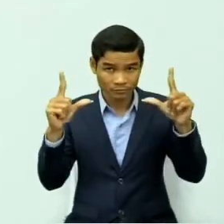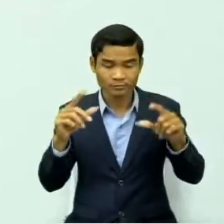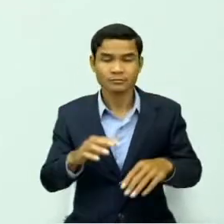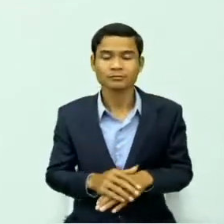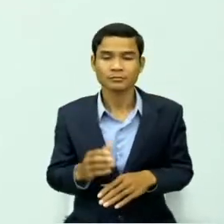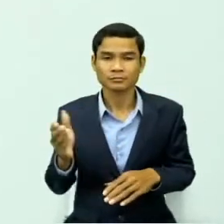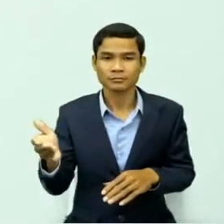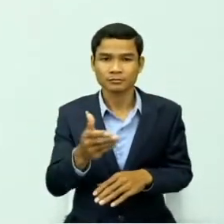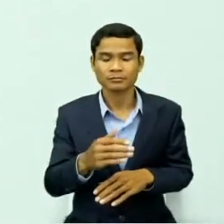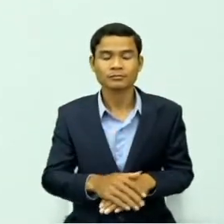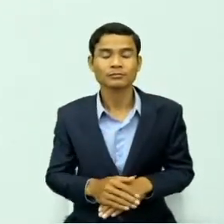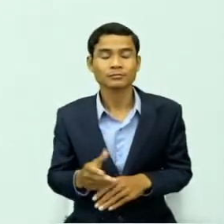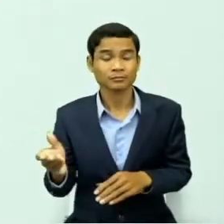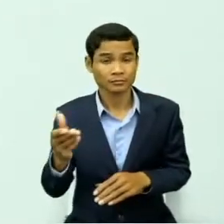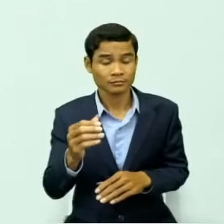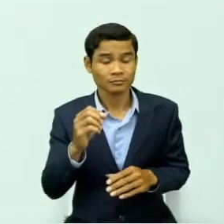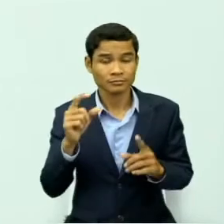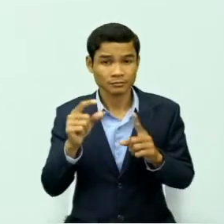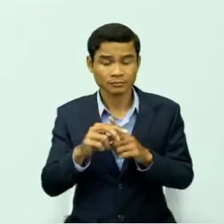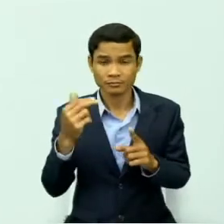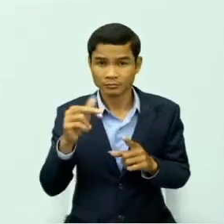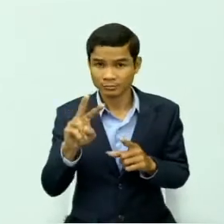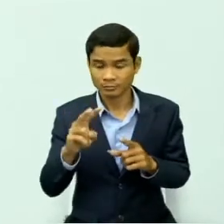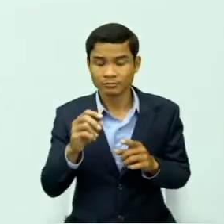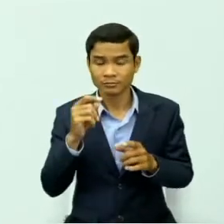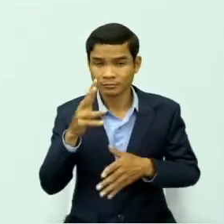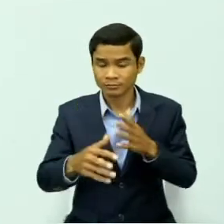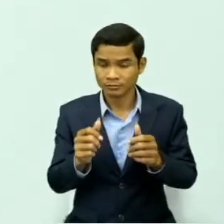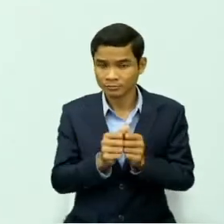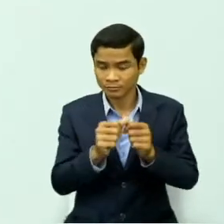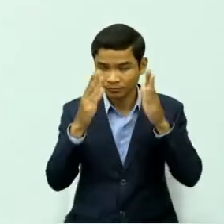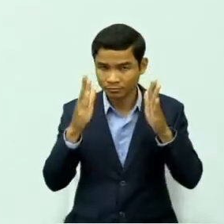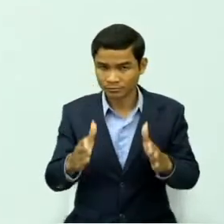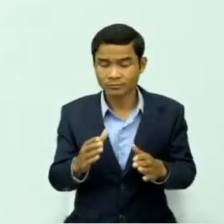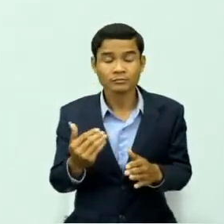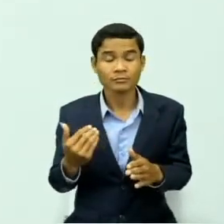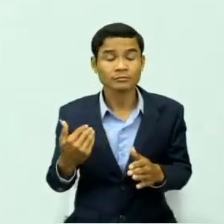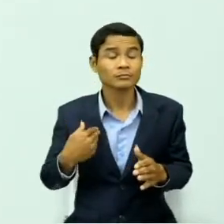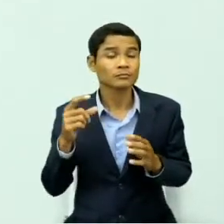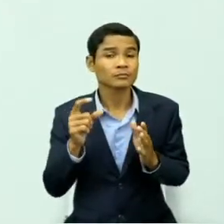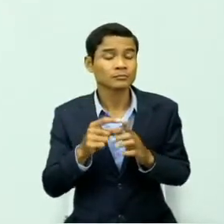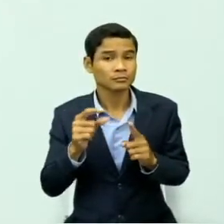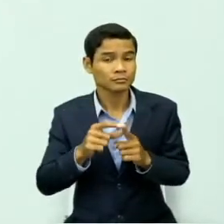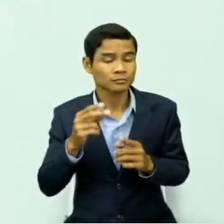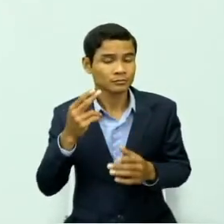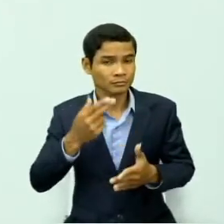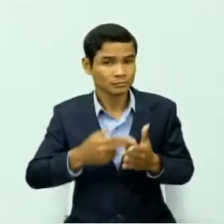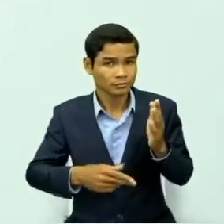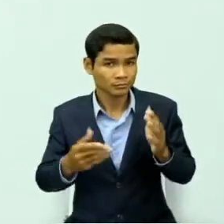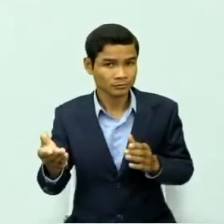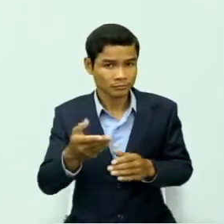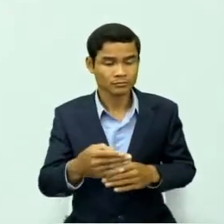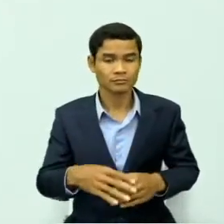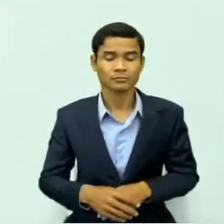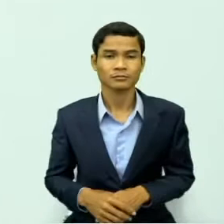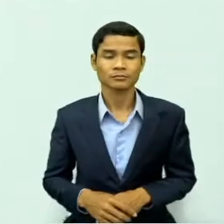này lời con tìm khuôn ăn bị tí bí chì mùi nè cổ. Chào mơ ta nè cổ mình bị ở vầy nữa.